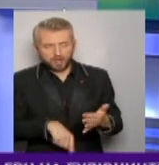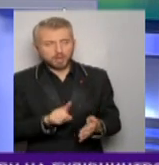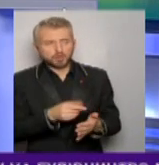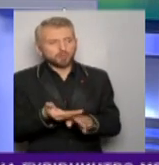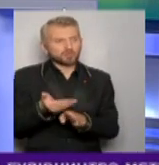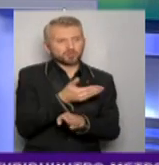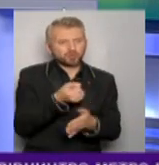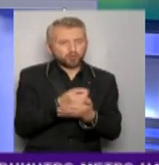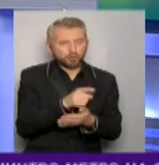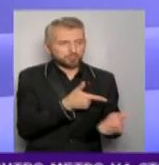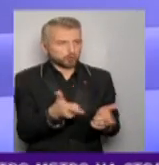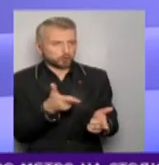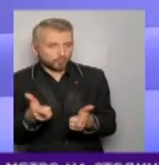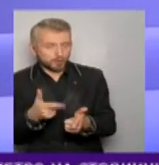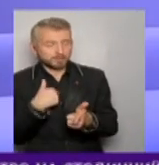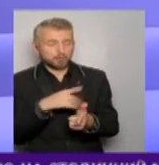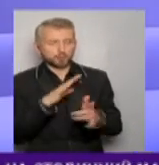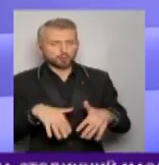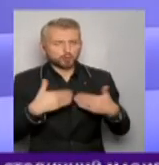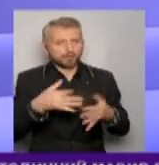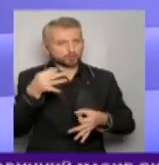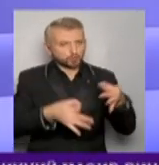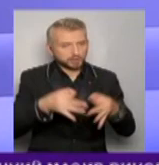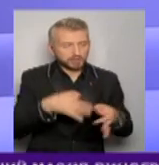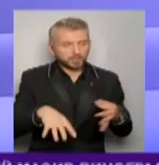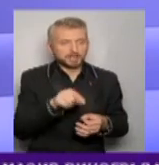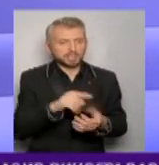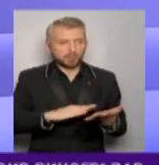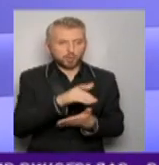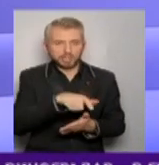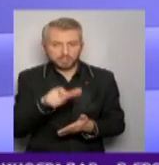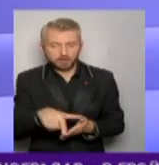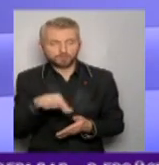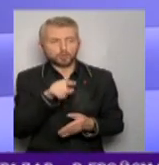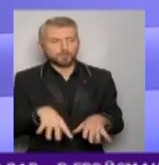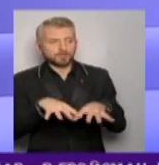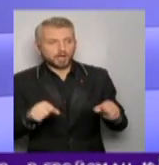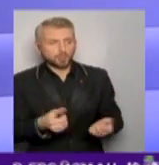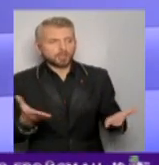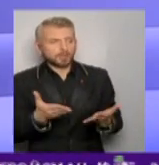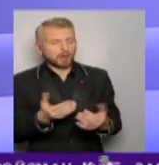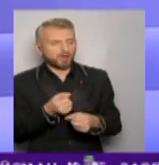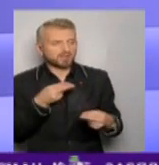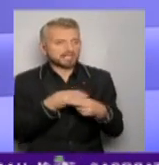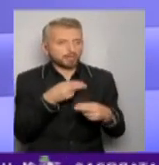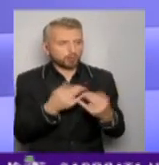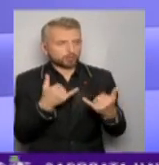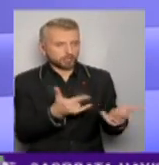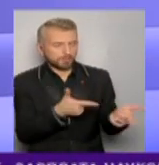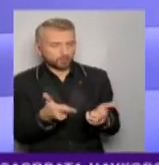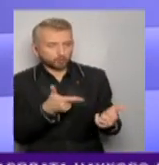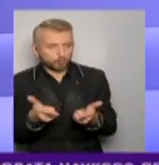цього підготувалися. І я б навіть пропонував би судити всіх тих політиків, всю ту владу, яка стримує сьогодні підготовку